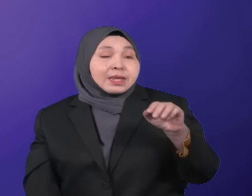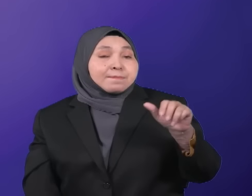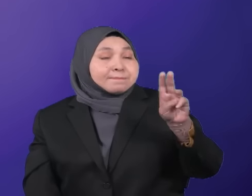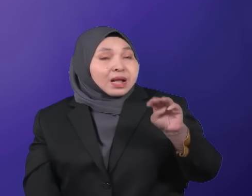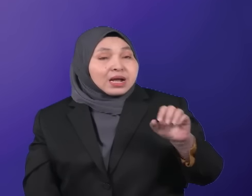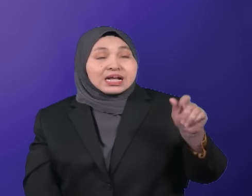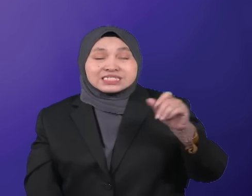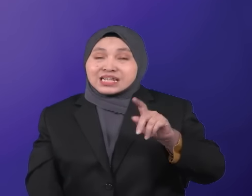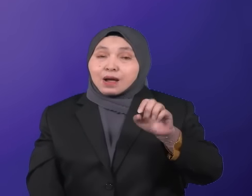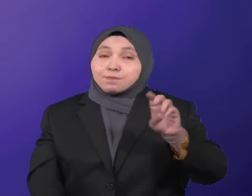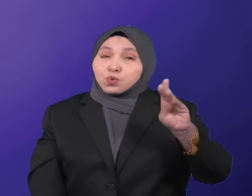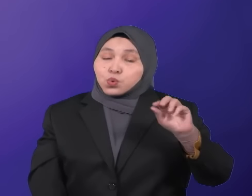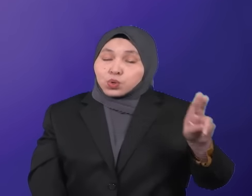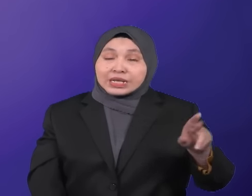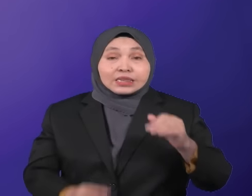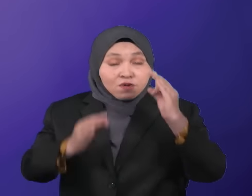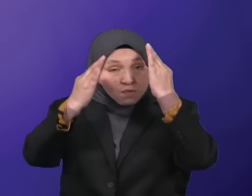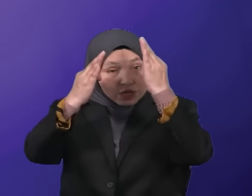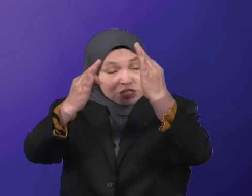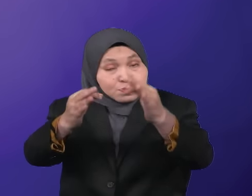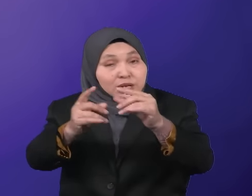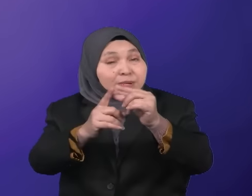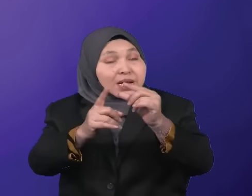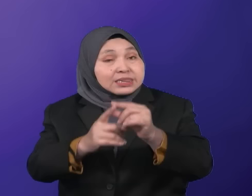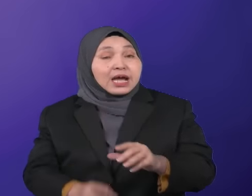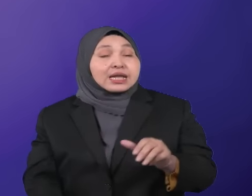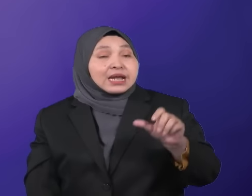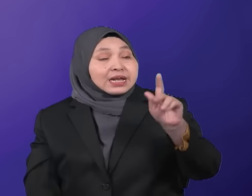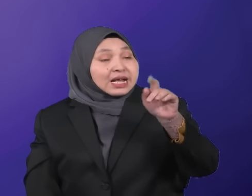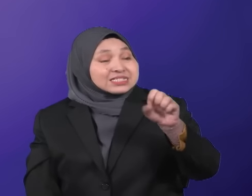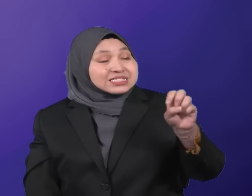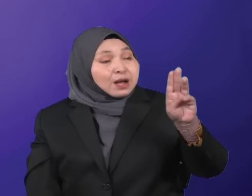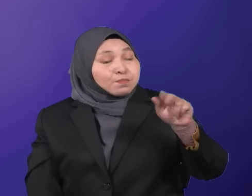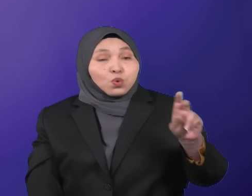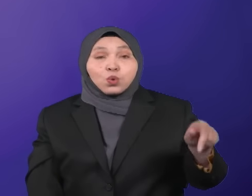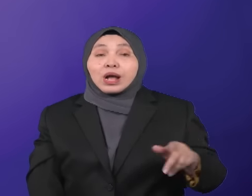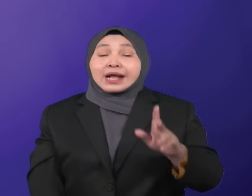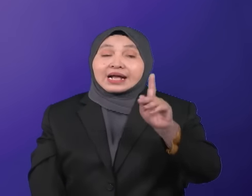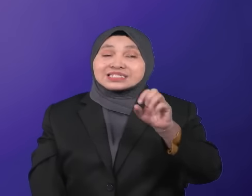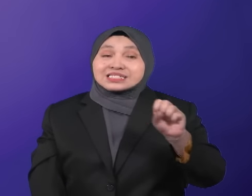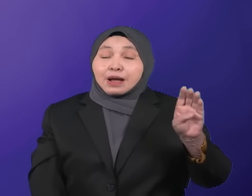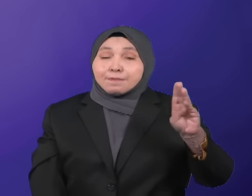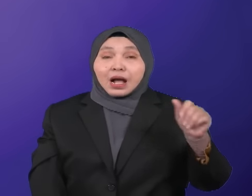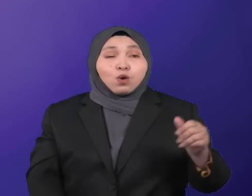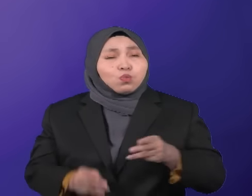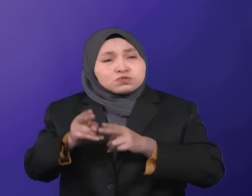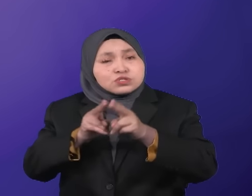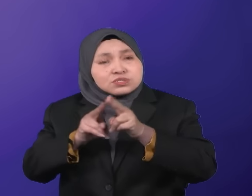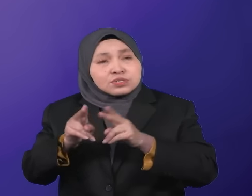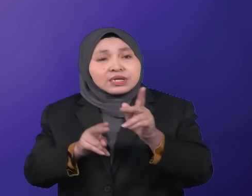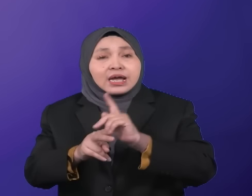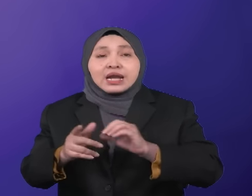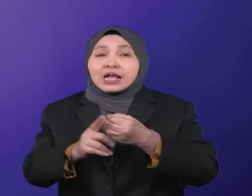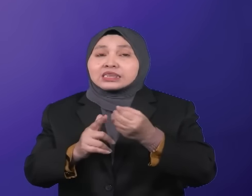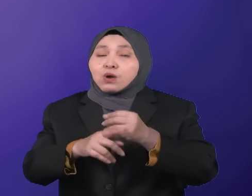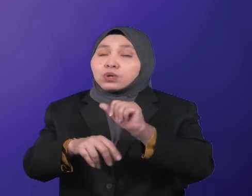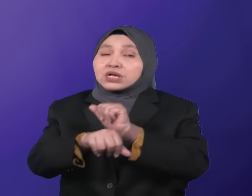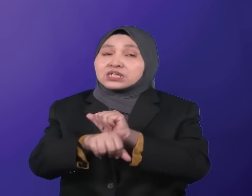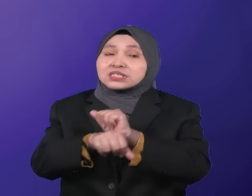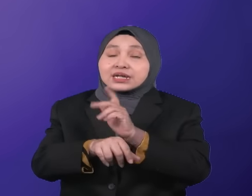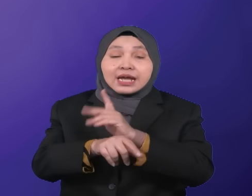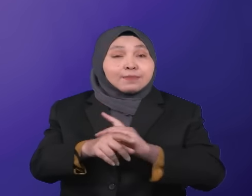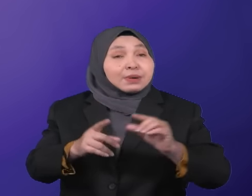Kita fokuskan pada perkataan kasabu daripada kata akar kasaba, iaitu bermaksud usahakan ataupun kerjakan.